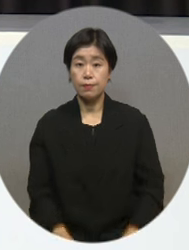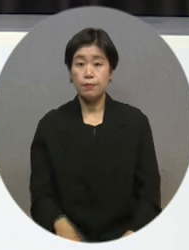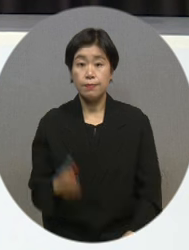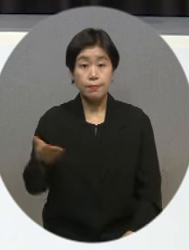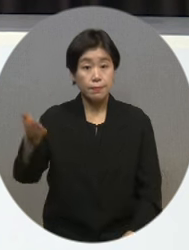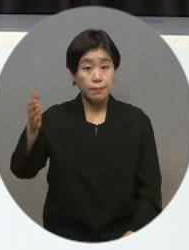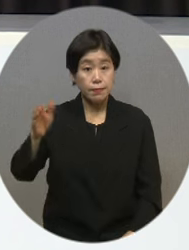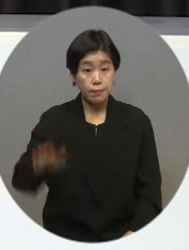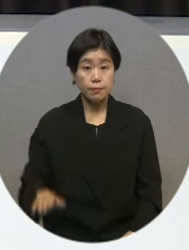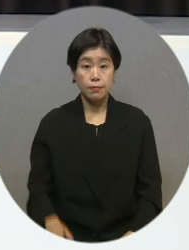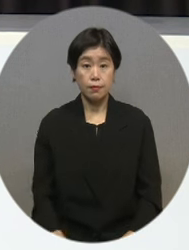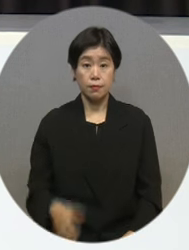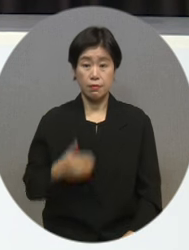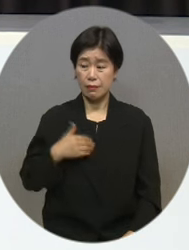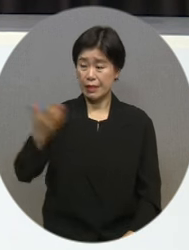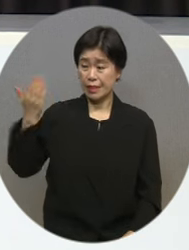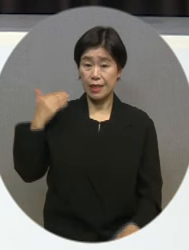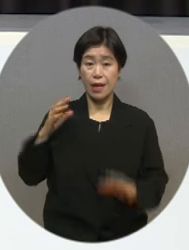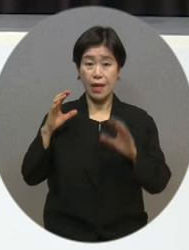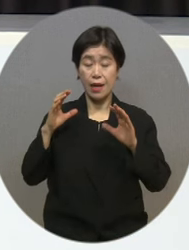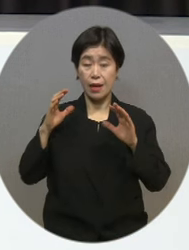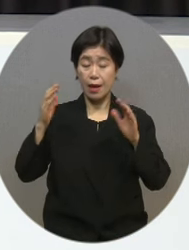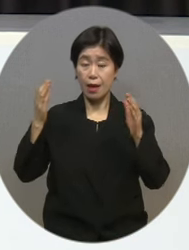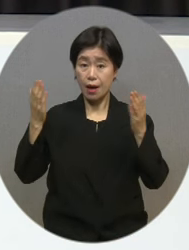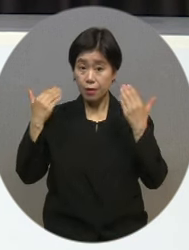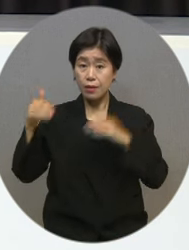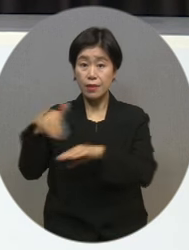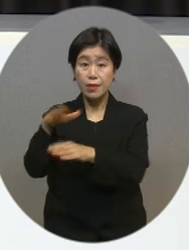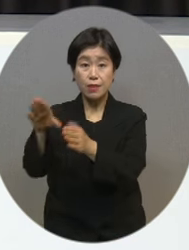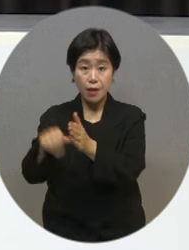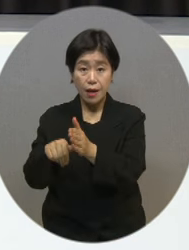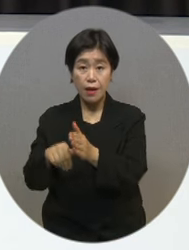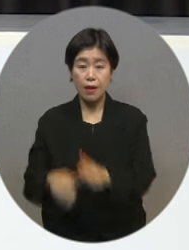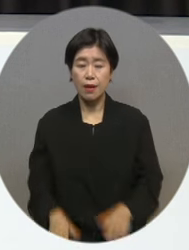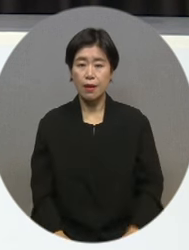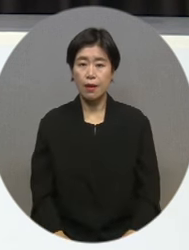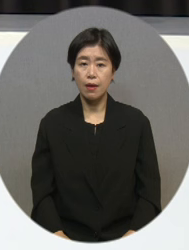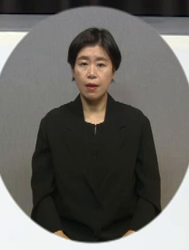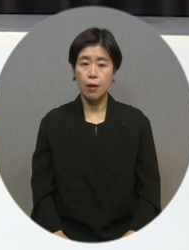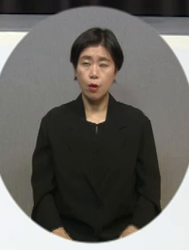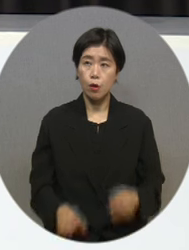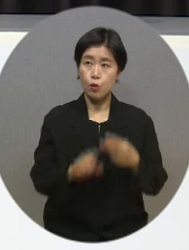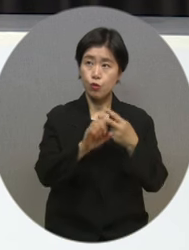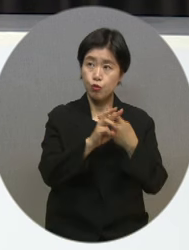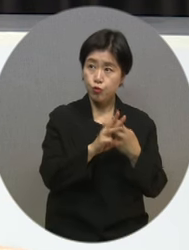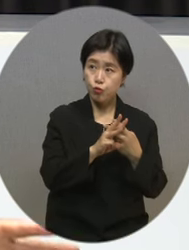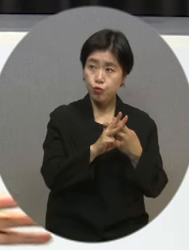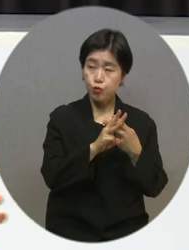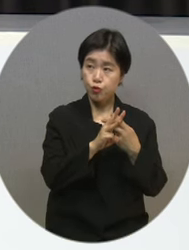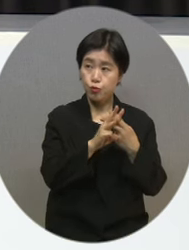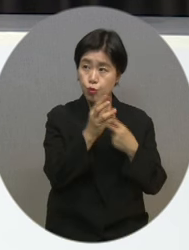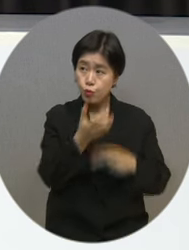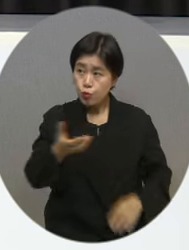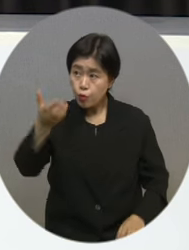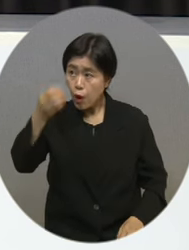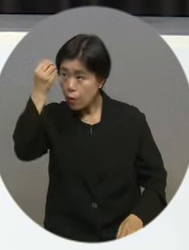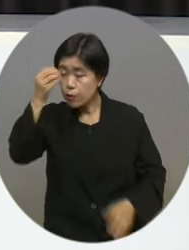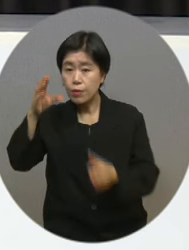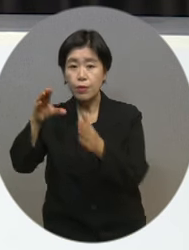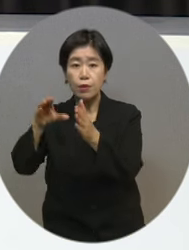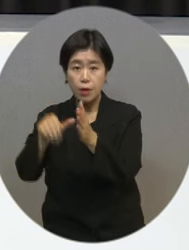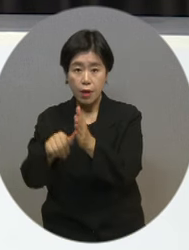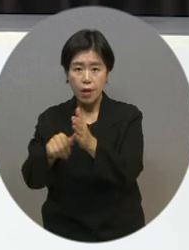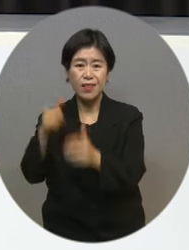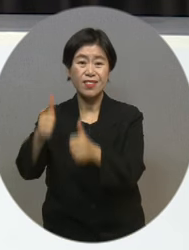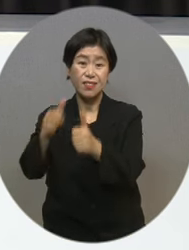그런데 저 다닐 때 지금도 그렇지만 고등학교 갈때 연합고사 네. 보는 거 있잖아요. 예. 이렇게 평균화 돼가지고